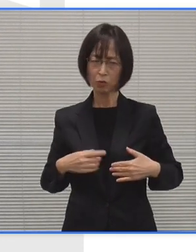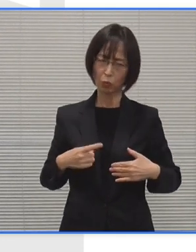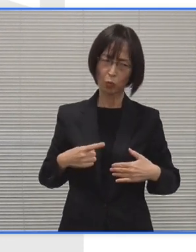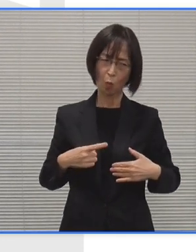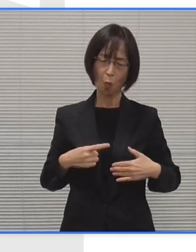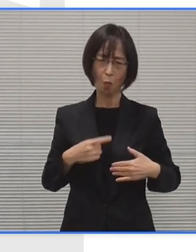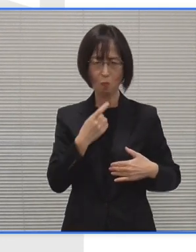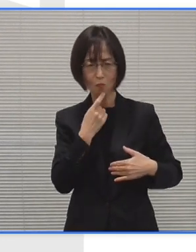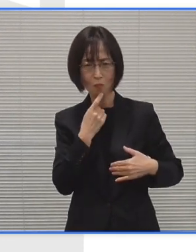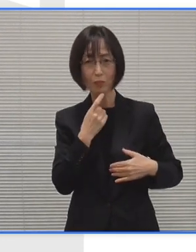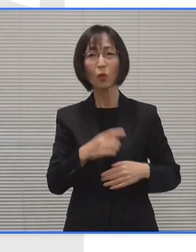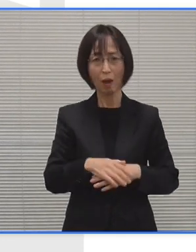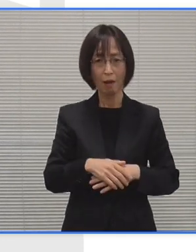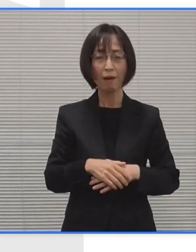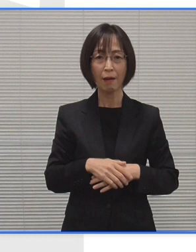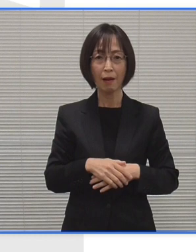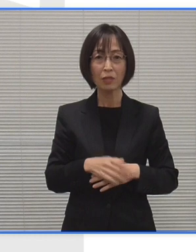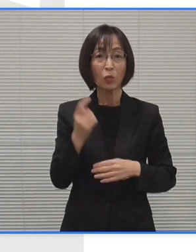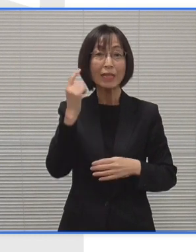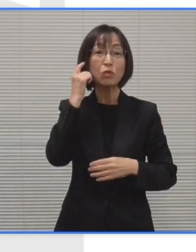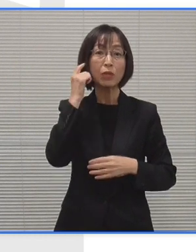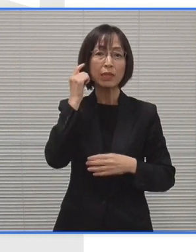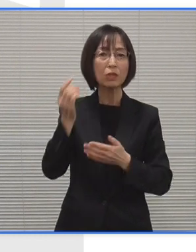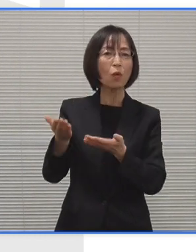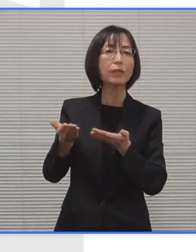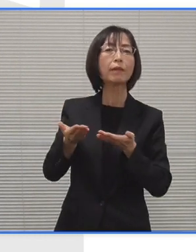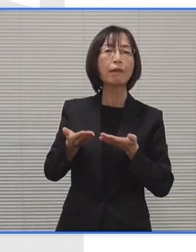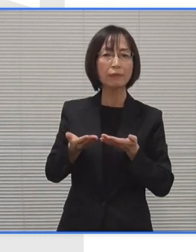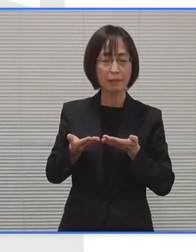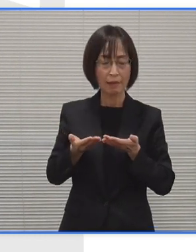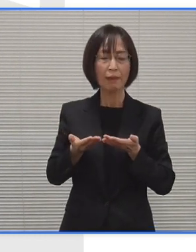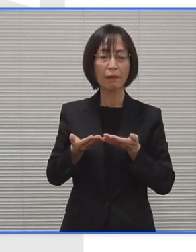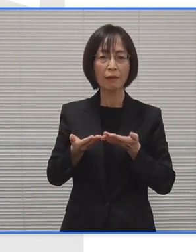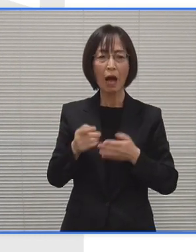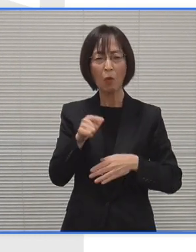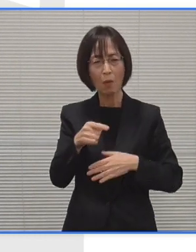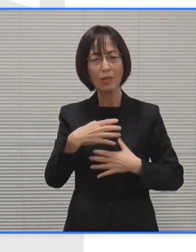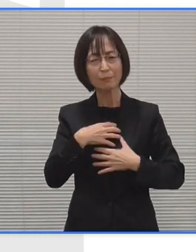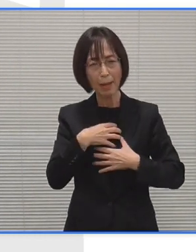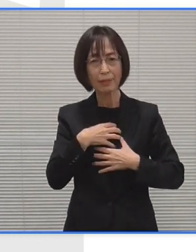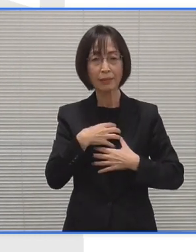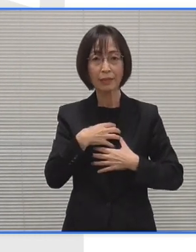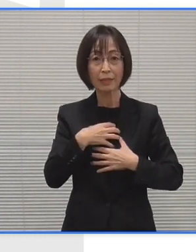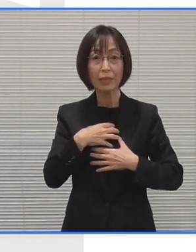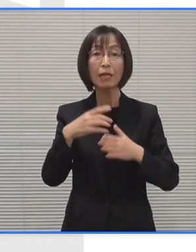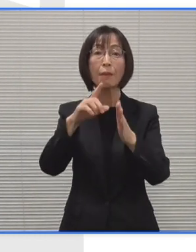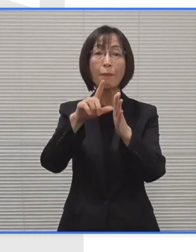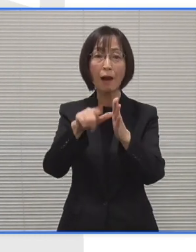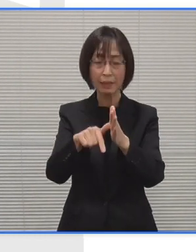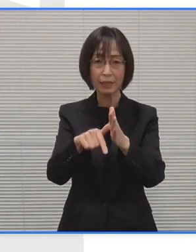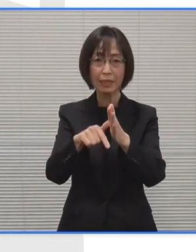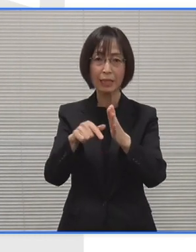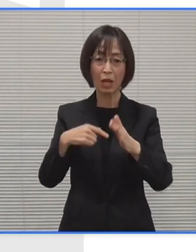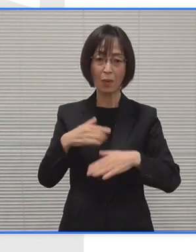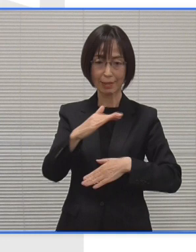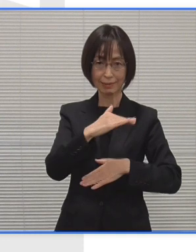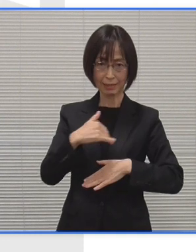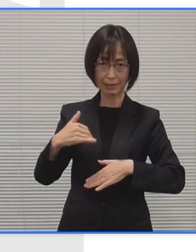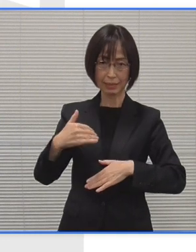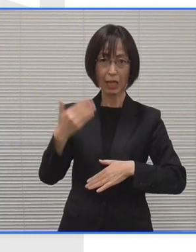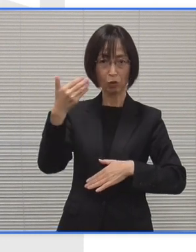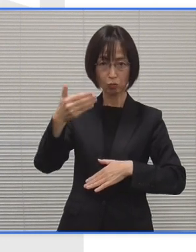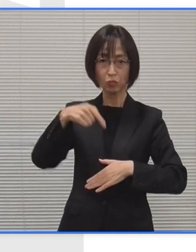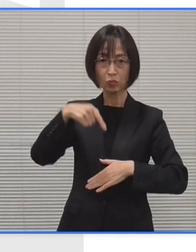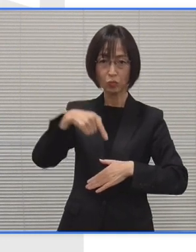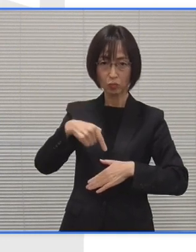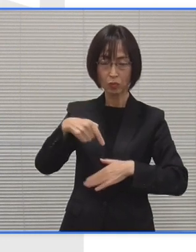か、そうした気づきをいただいて、これは心配だなっていう時には私どもの区の方に